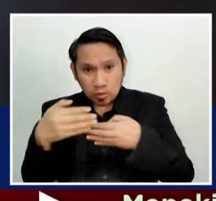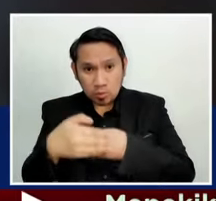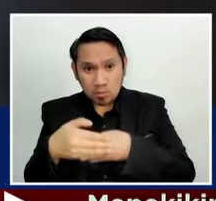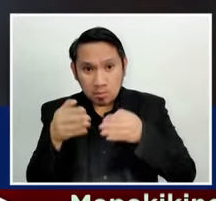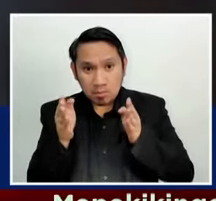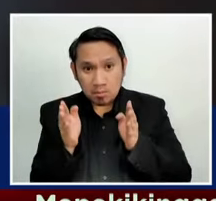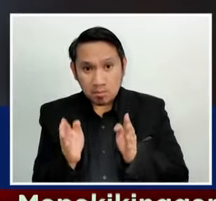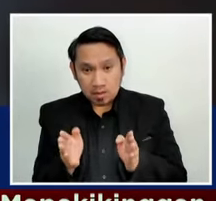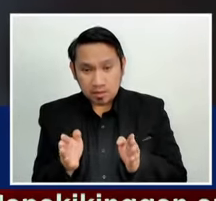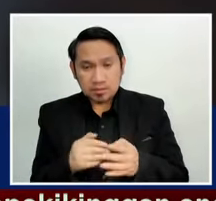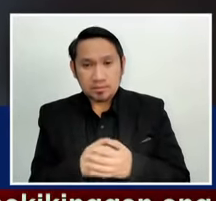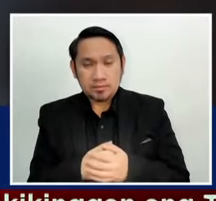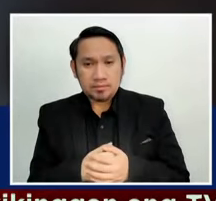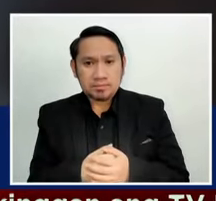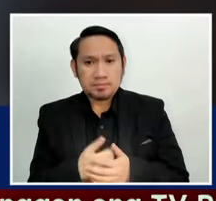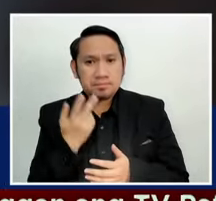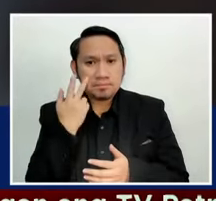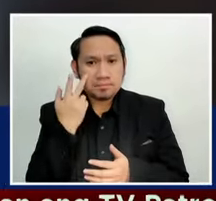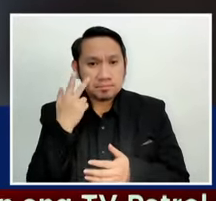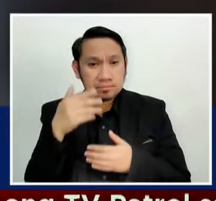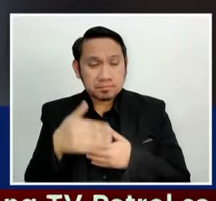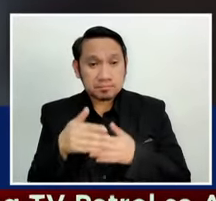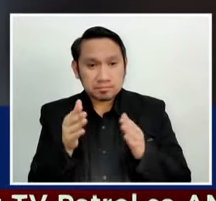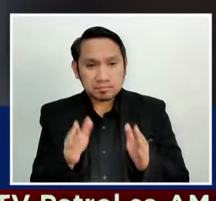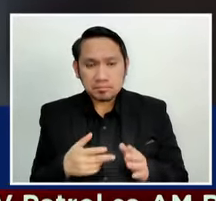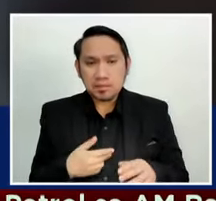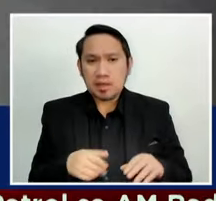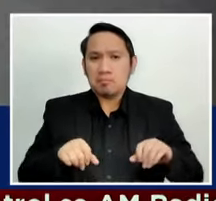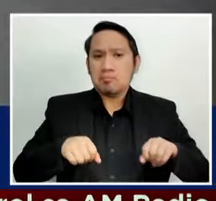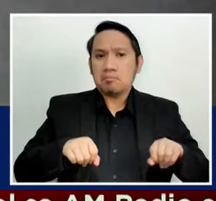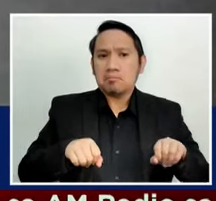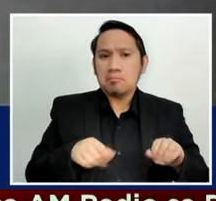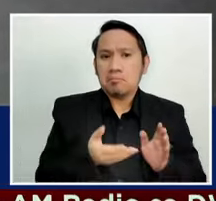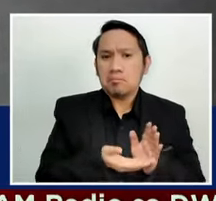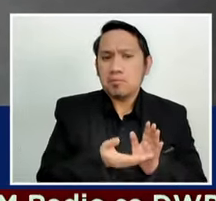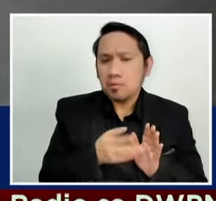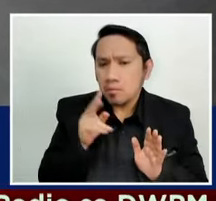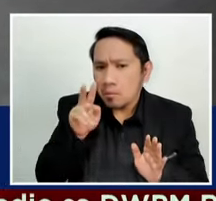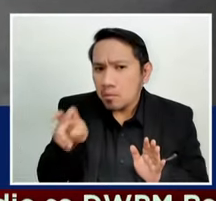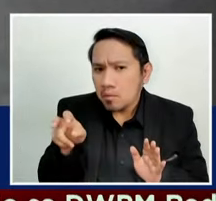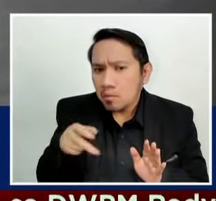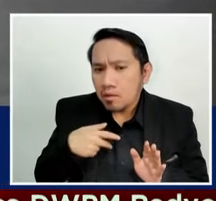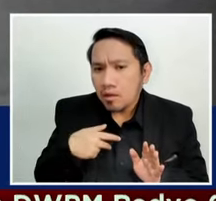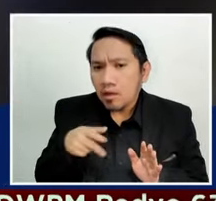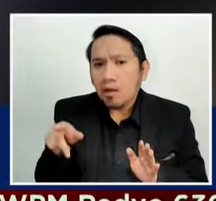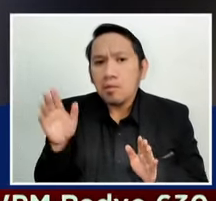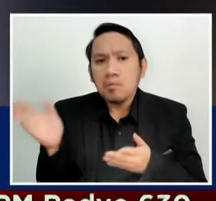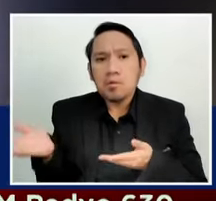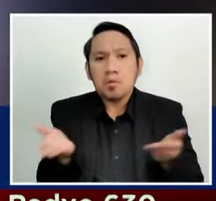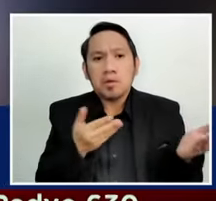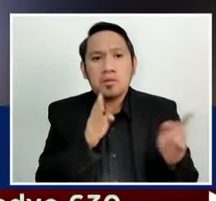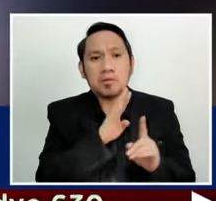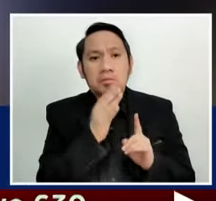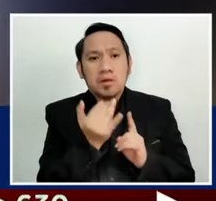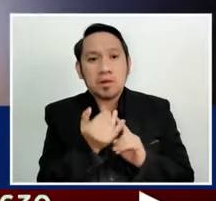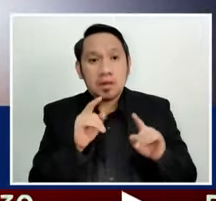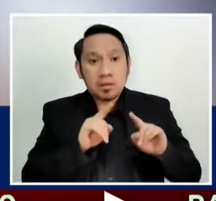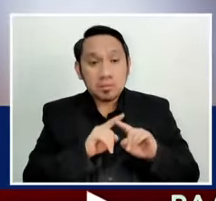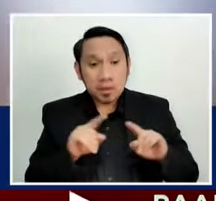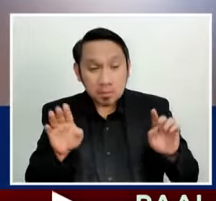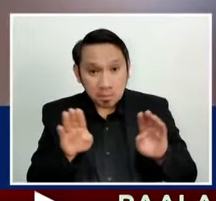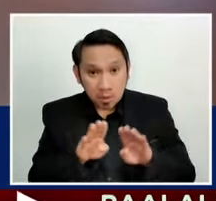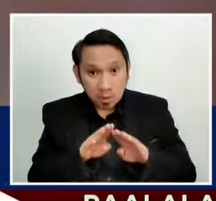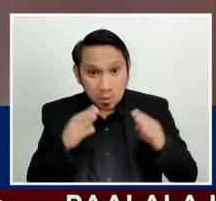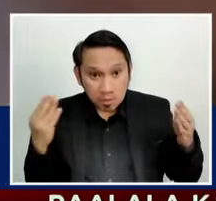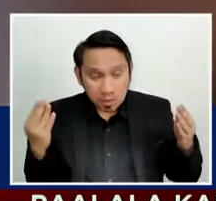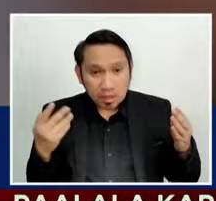barangay 109, nakita ang kahon ng isang tricycle driver at inuwi sa kanilang barangay ang napulot na kahon. Pero nang buksan,